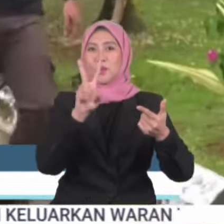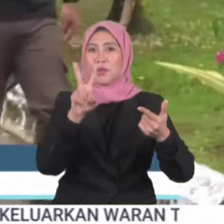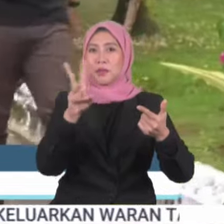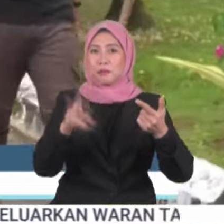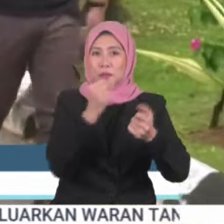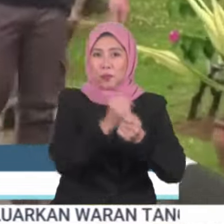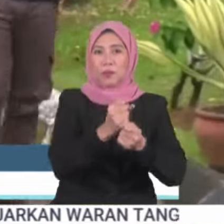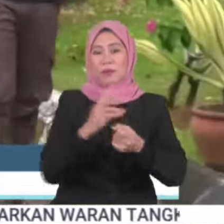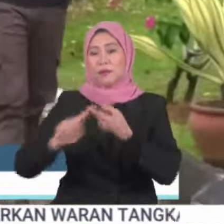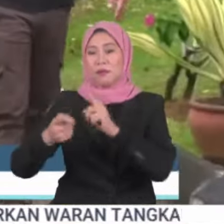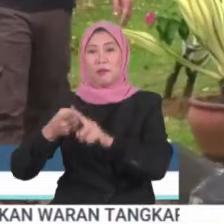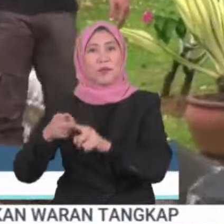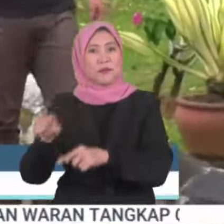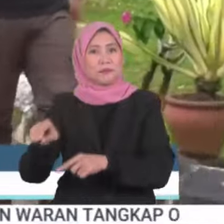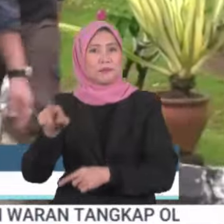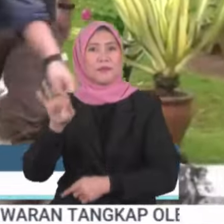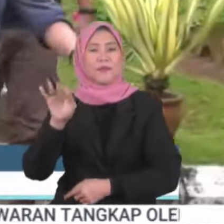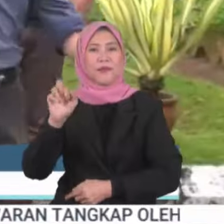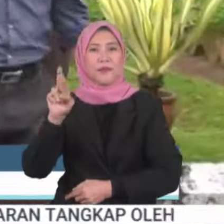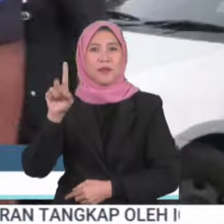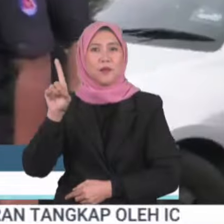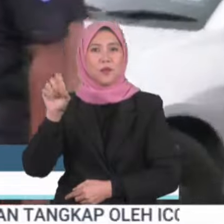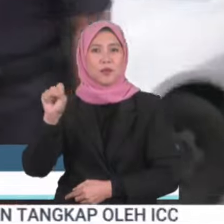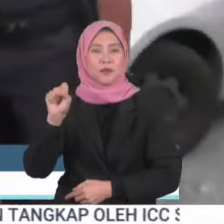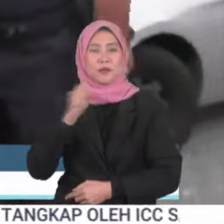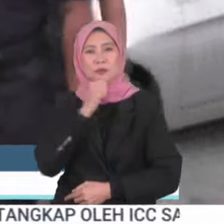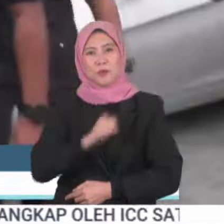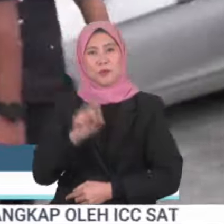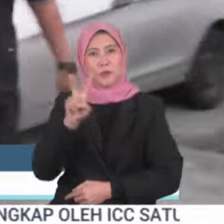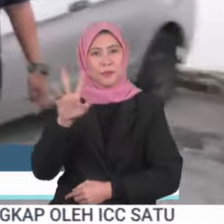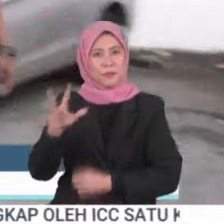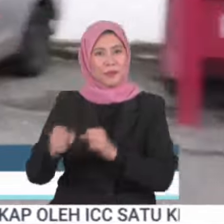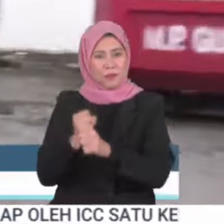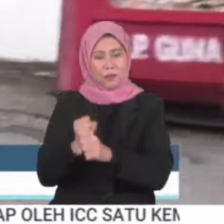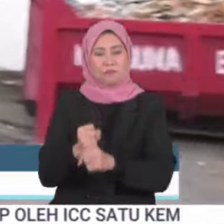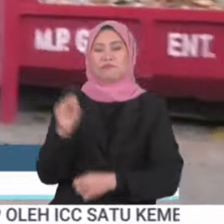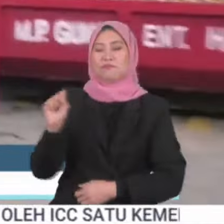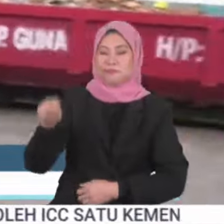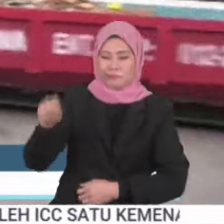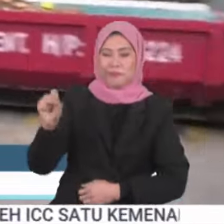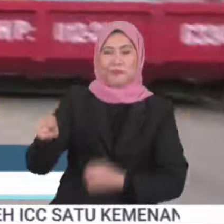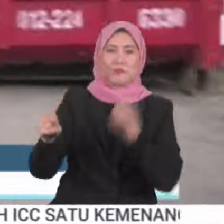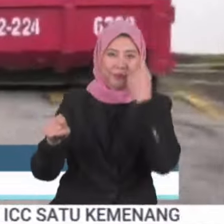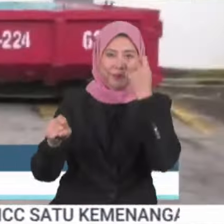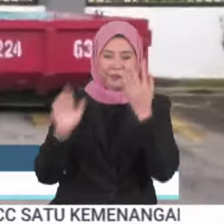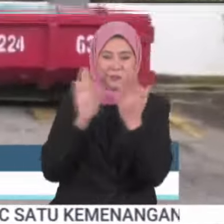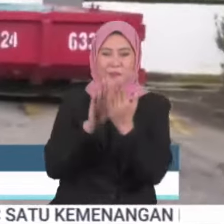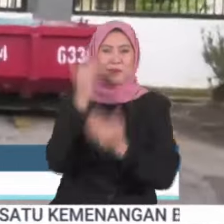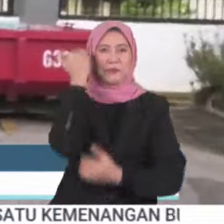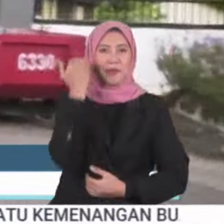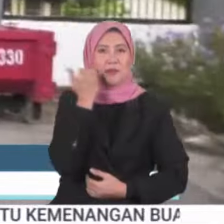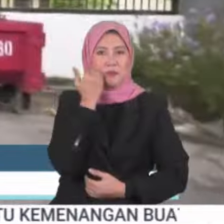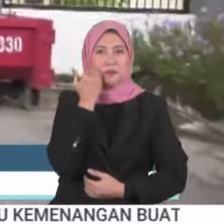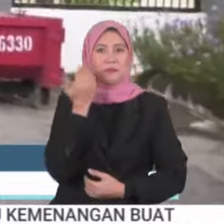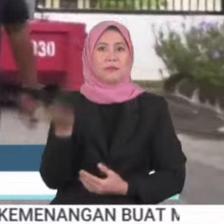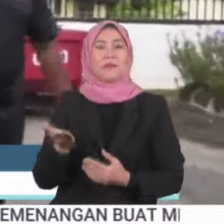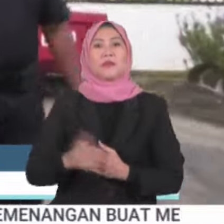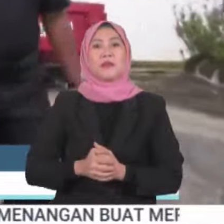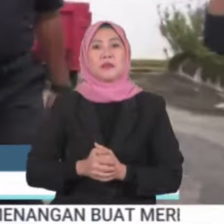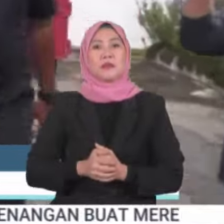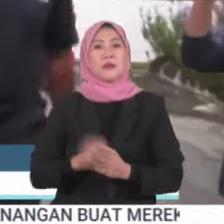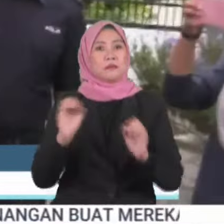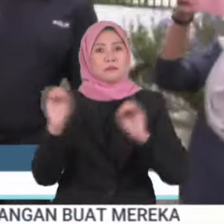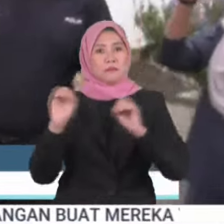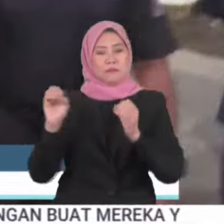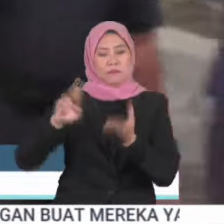rakan mereka Muhammad Firdaus Nazari, 25 tahun mengangguk faham di hadapan Majistret G. Purani Kaur.